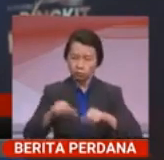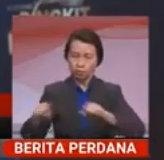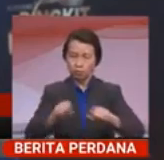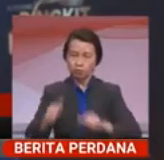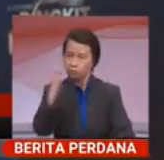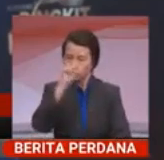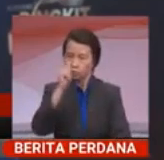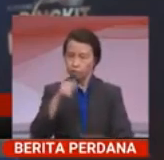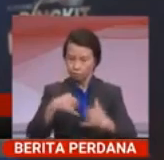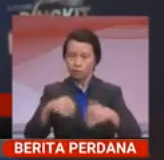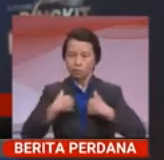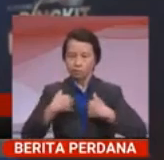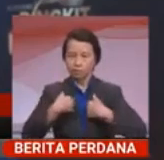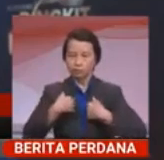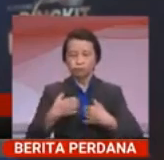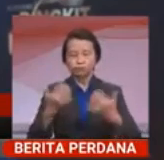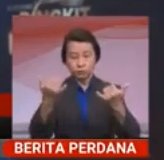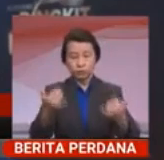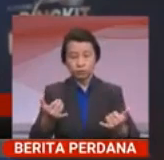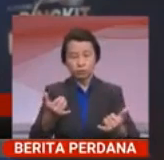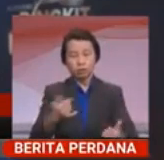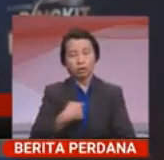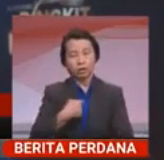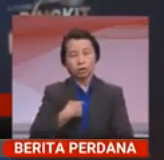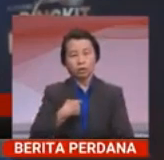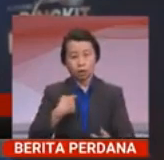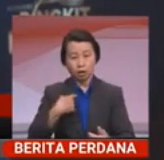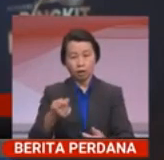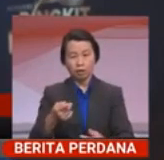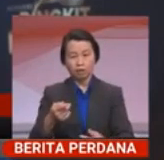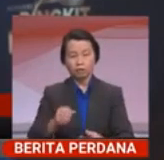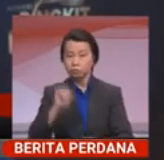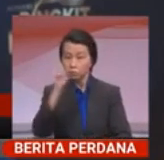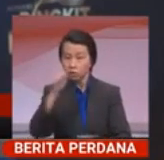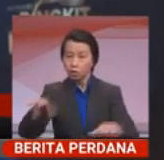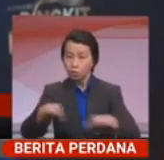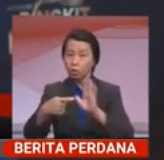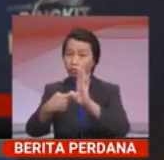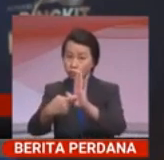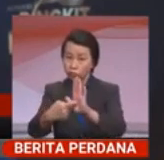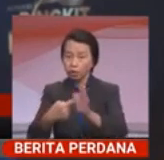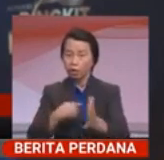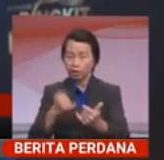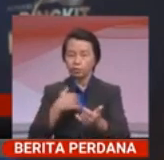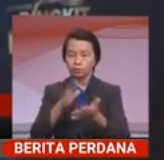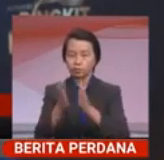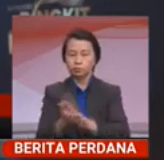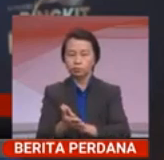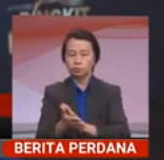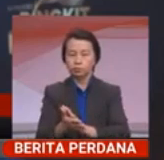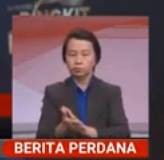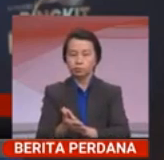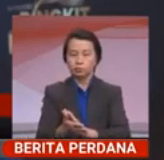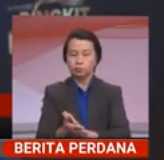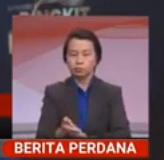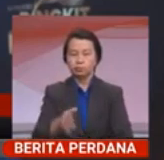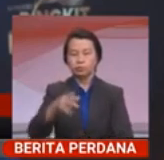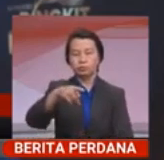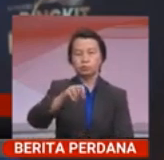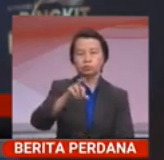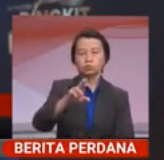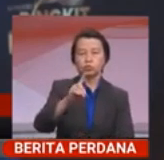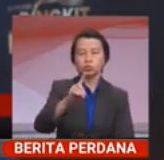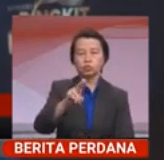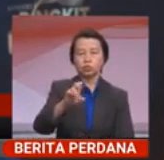dalam bidang muzik. Sekarang selain daripada kalau ada peluang boleh nyanyi buat show, Daniel juga jadi producer